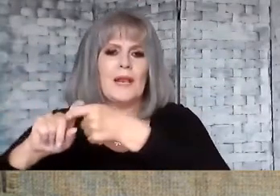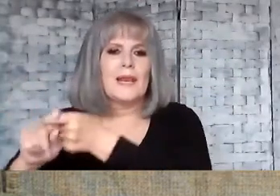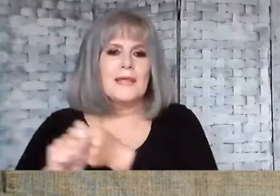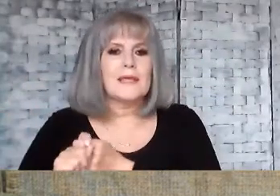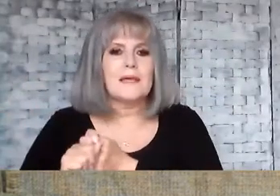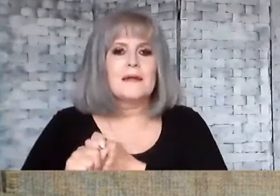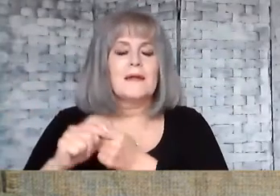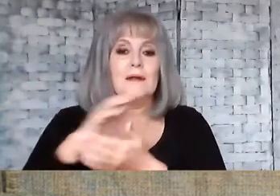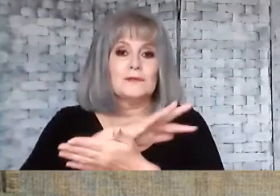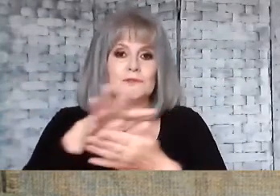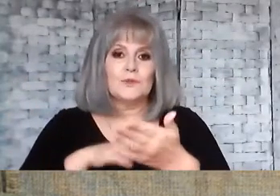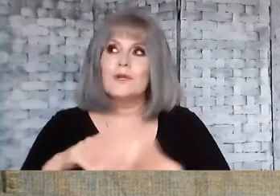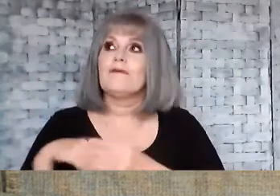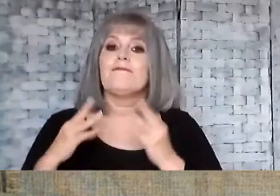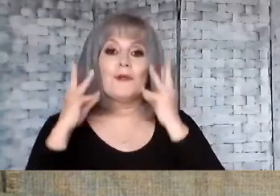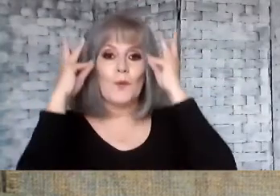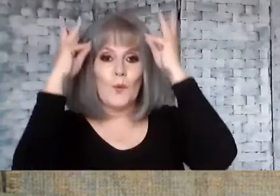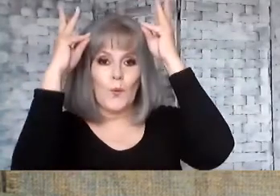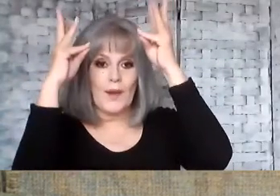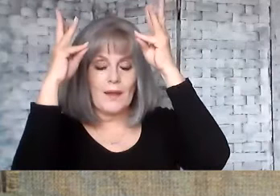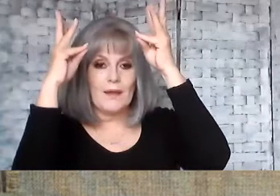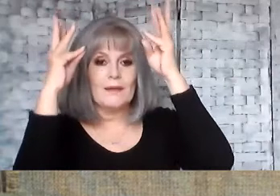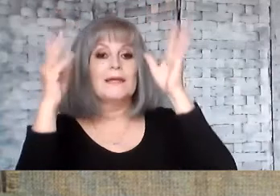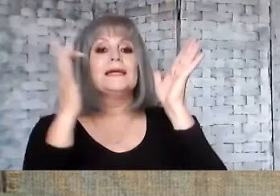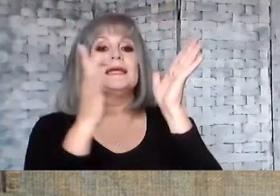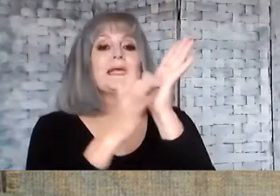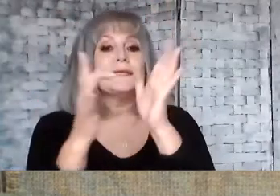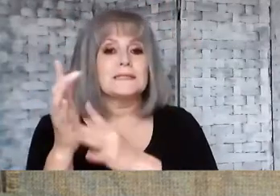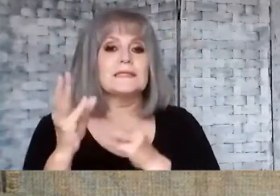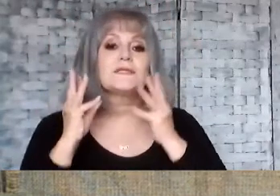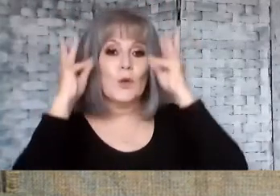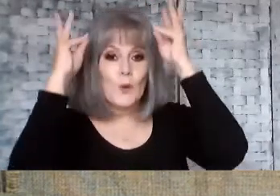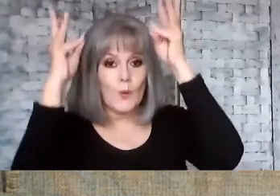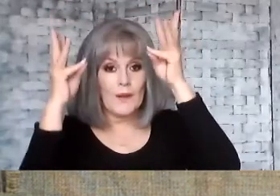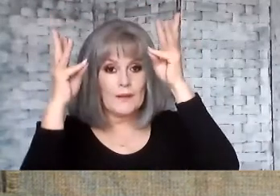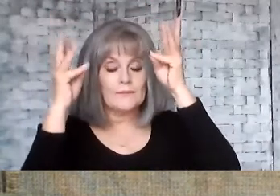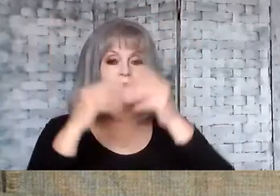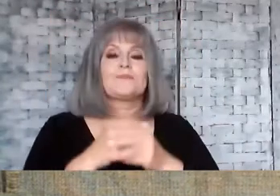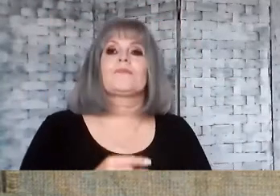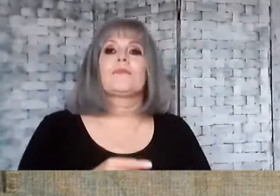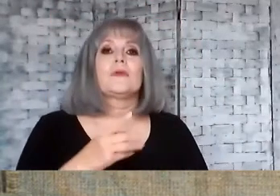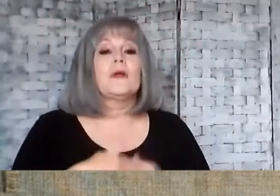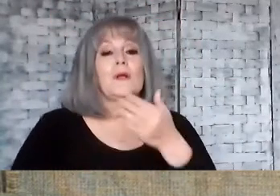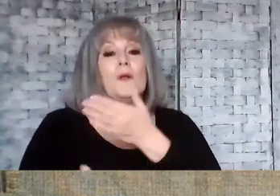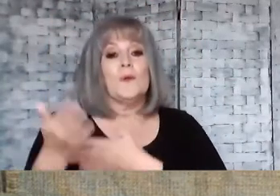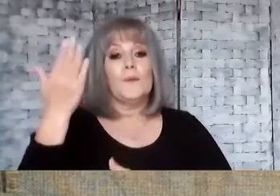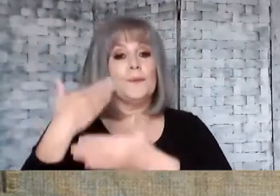koning. En ek wil gauw weer die belofte saam met jou lees. Reg aan die begin, toe God vir David beloof het, hy gaan een